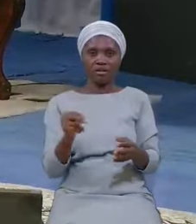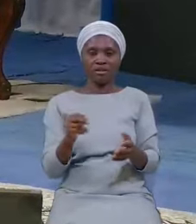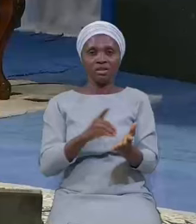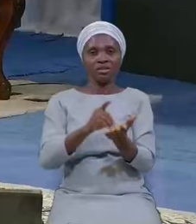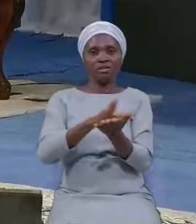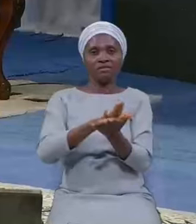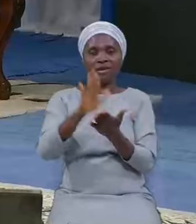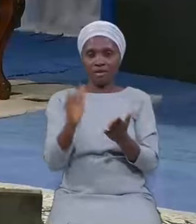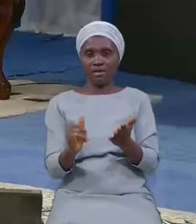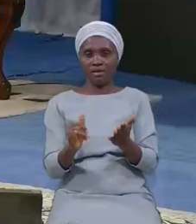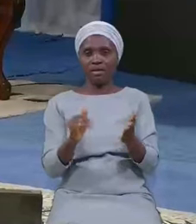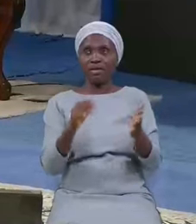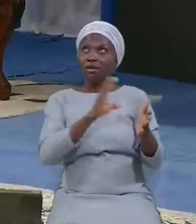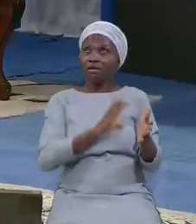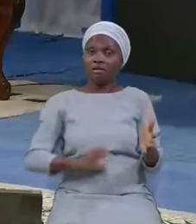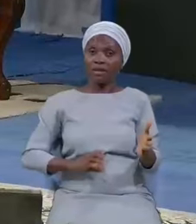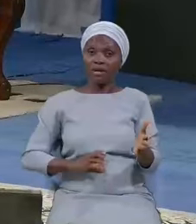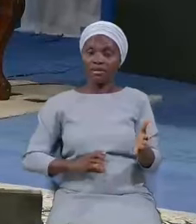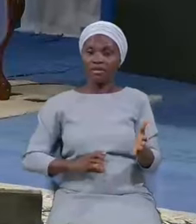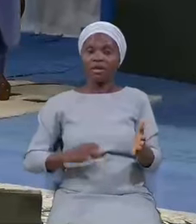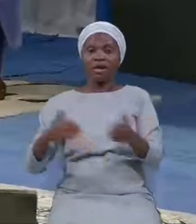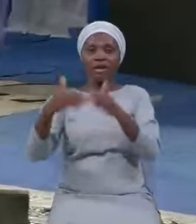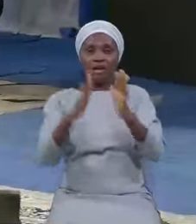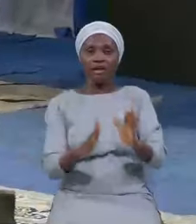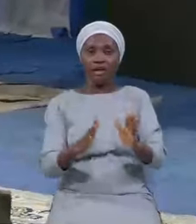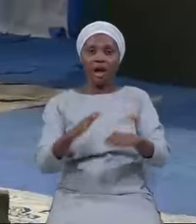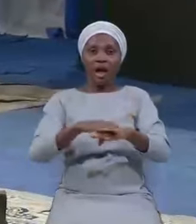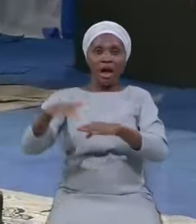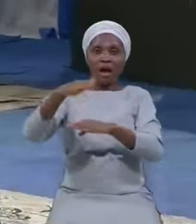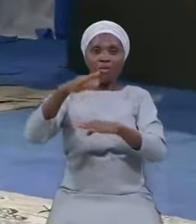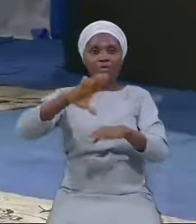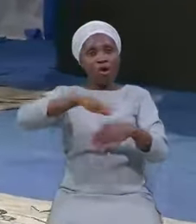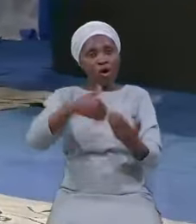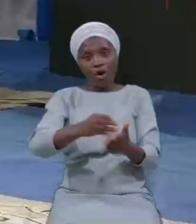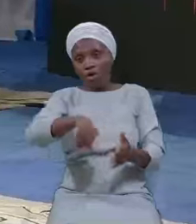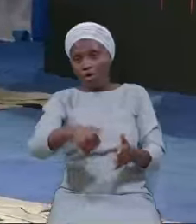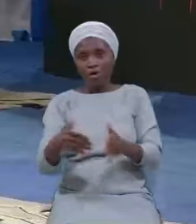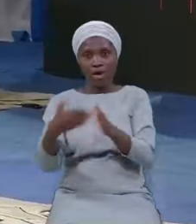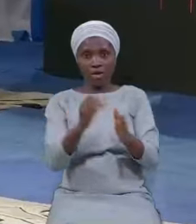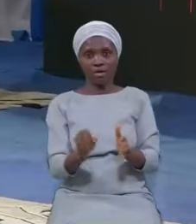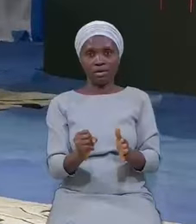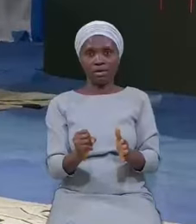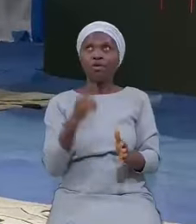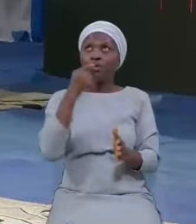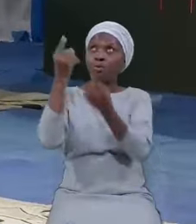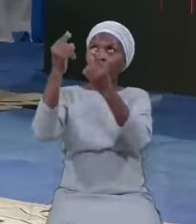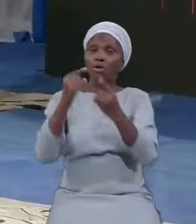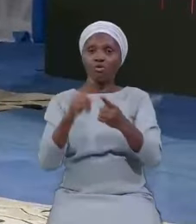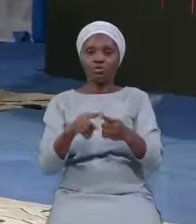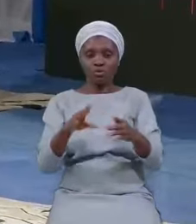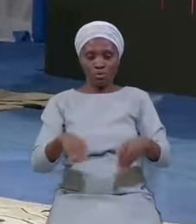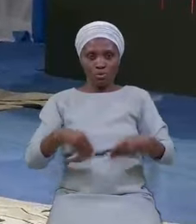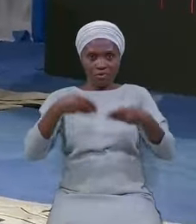pourvoyant à nos besoins de façon surnaturelle. Il vient du